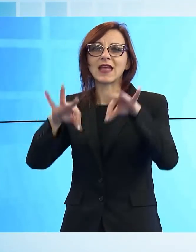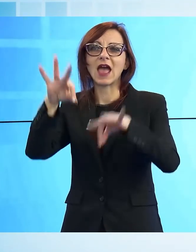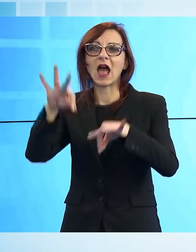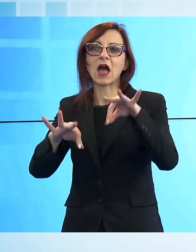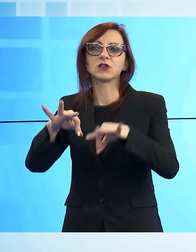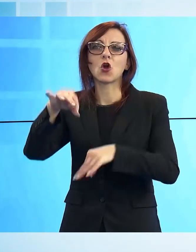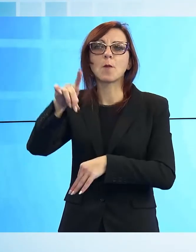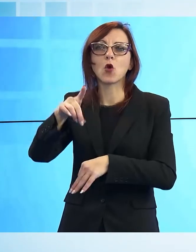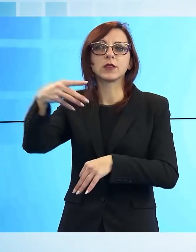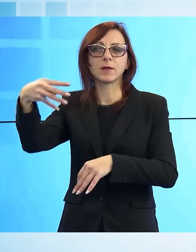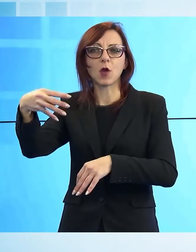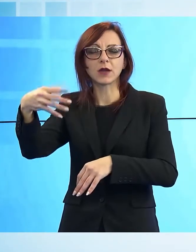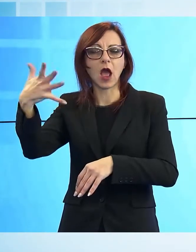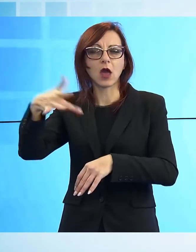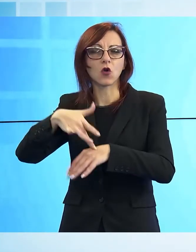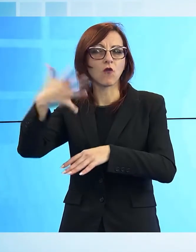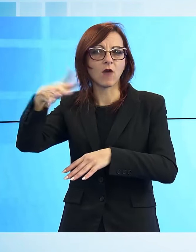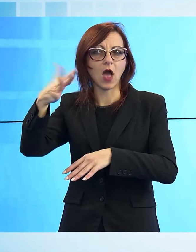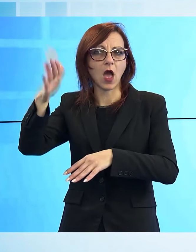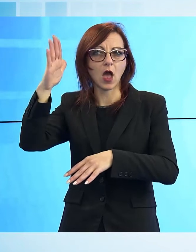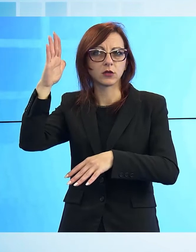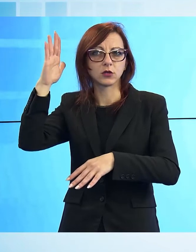un film che appunto